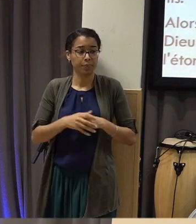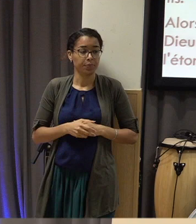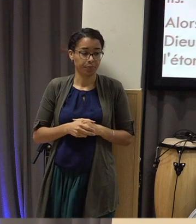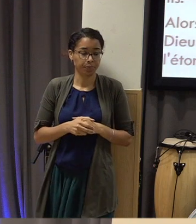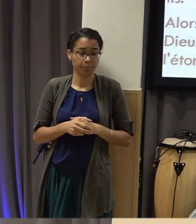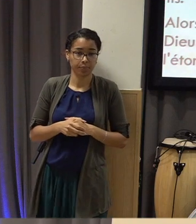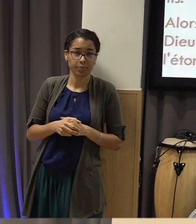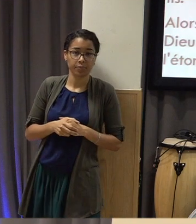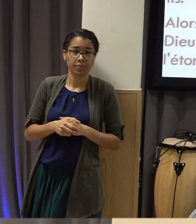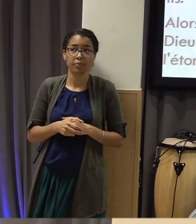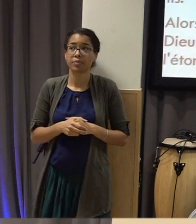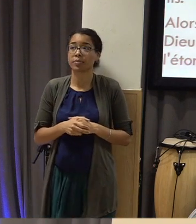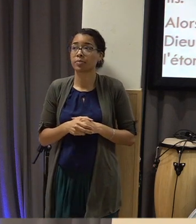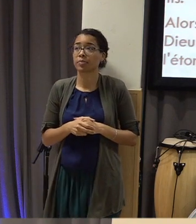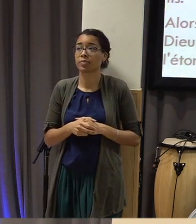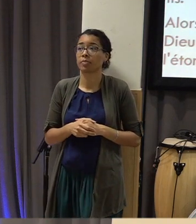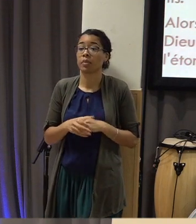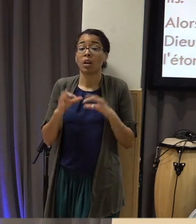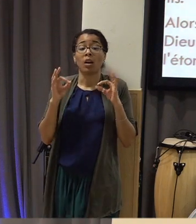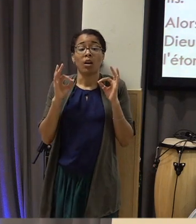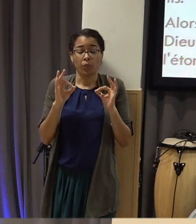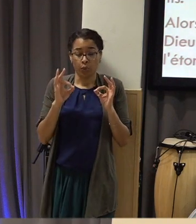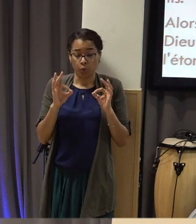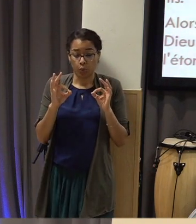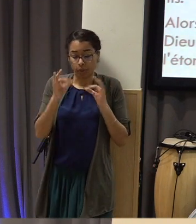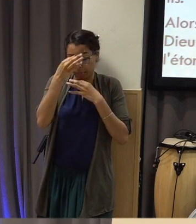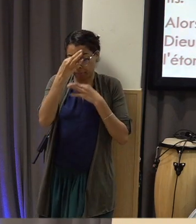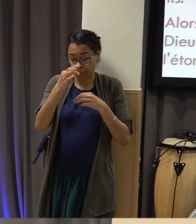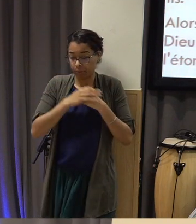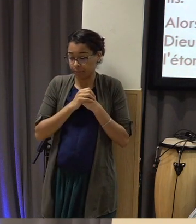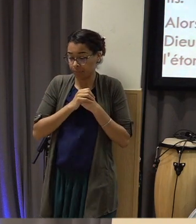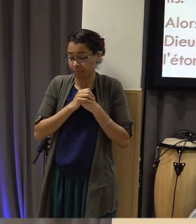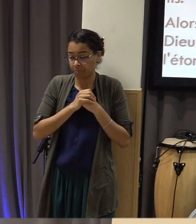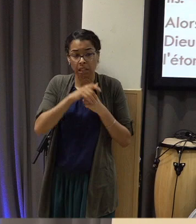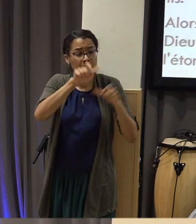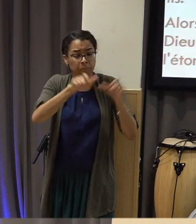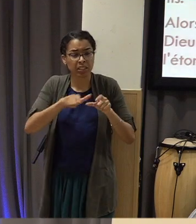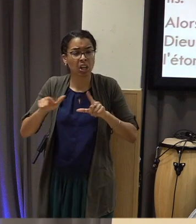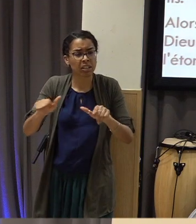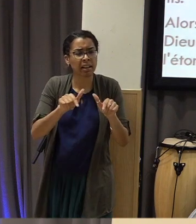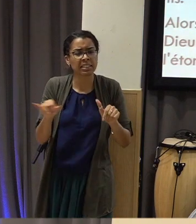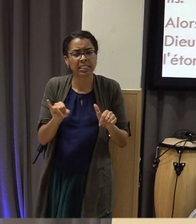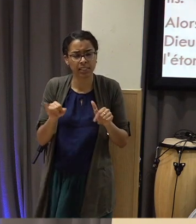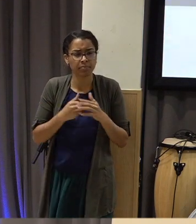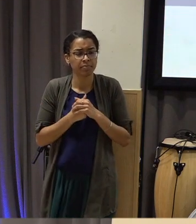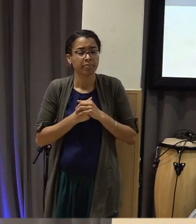Alors avant d'aller plus loin, je voulais juste préciser c'est qui les protagonistes, c'est qui les forces en